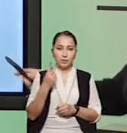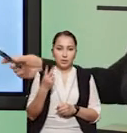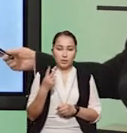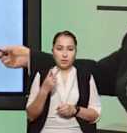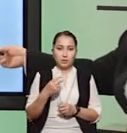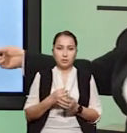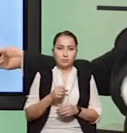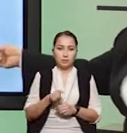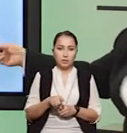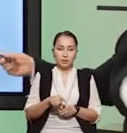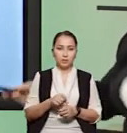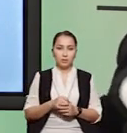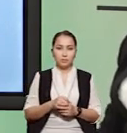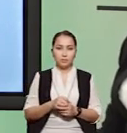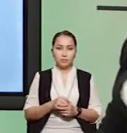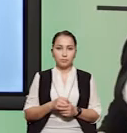5-mashqni 2-masalasi.